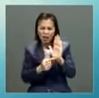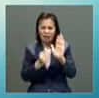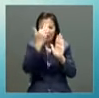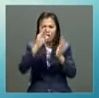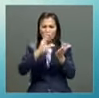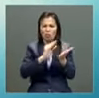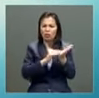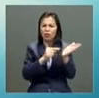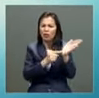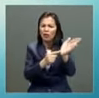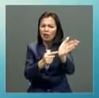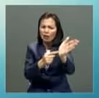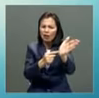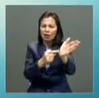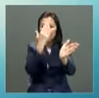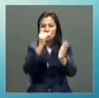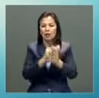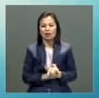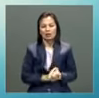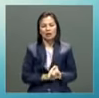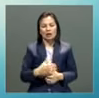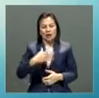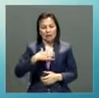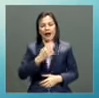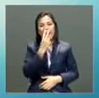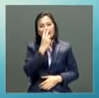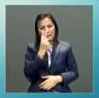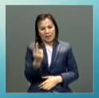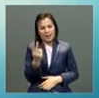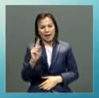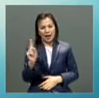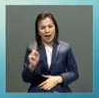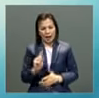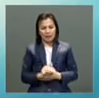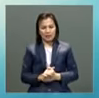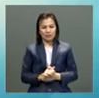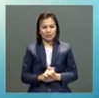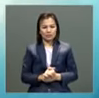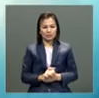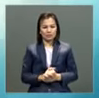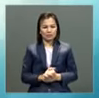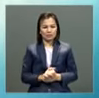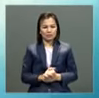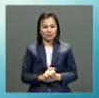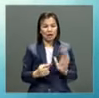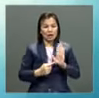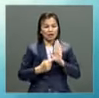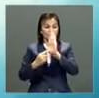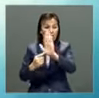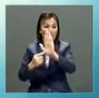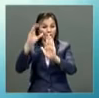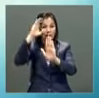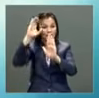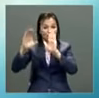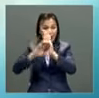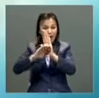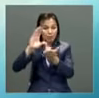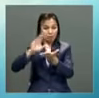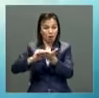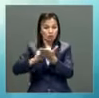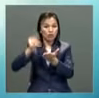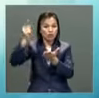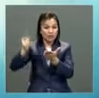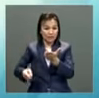ไม่ดีหรือเปล่าผมกลับมองอีกหลายด้านนะครับด้านหนึ่งก็คือโอเคครับอาจจะสะท้อนภาพความเป็นจริงของท่านว่